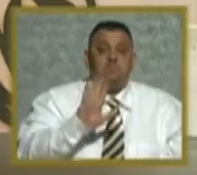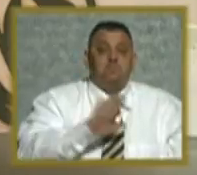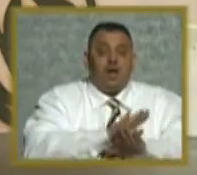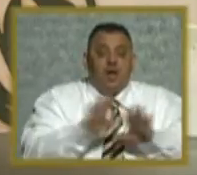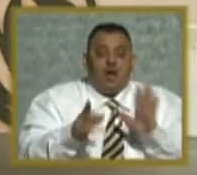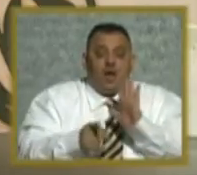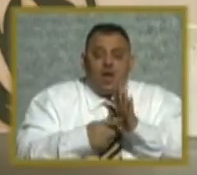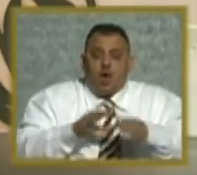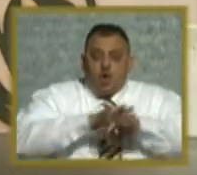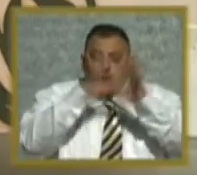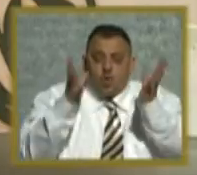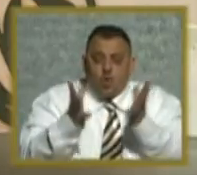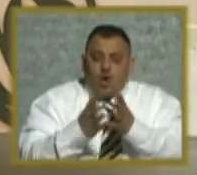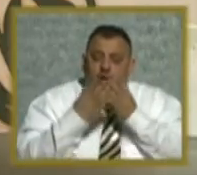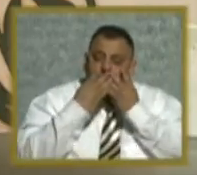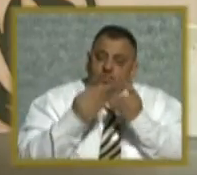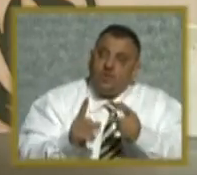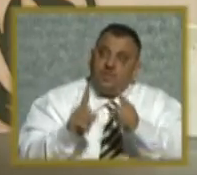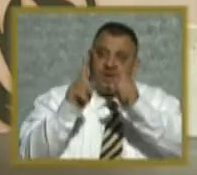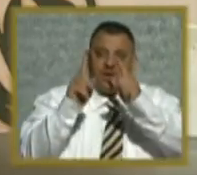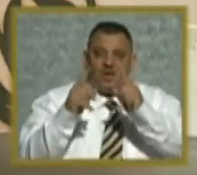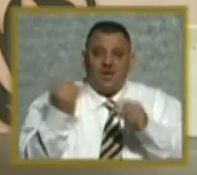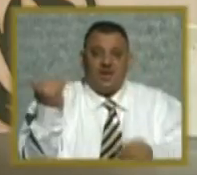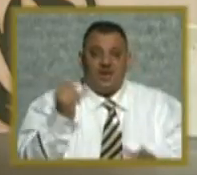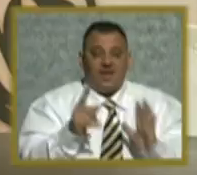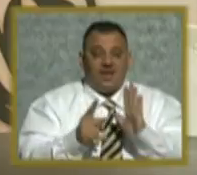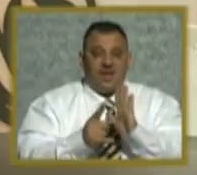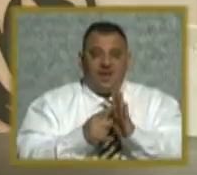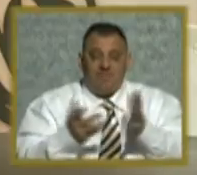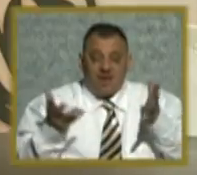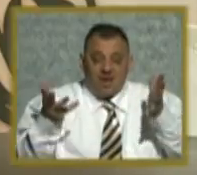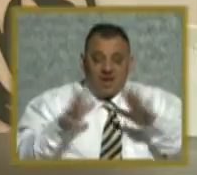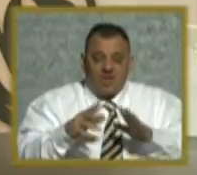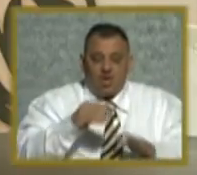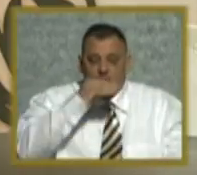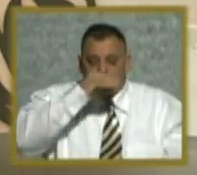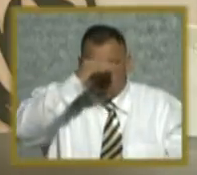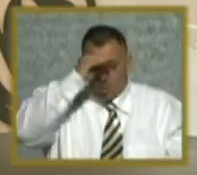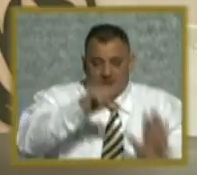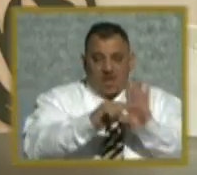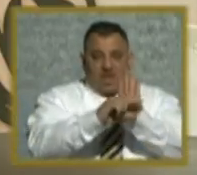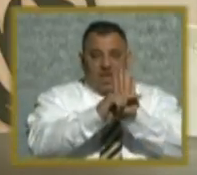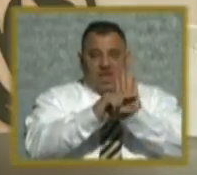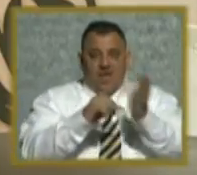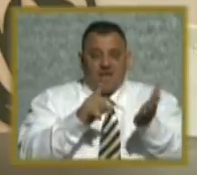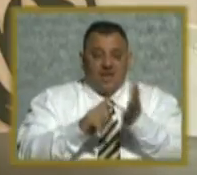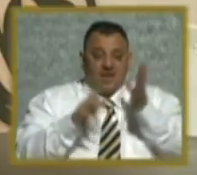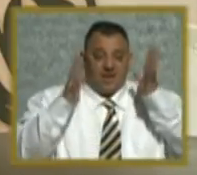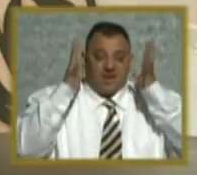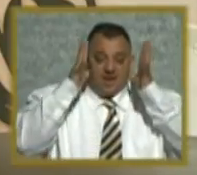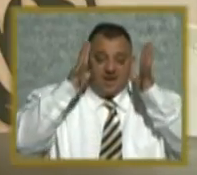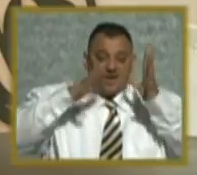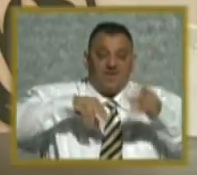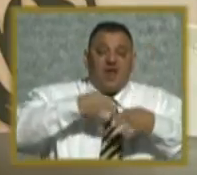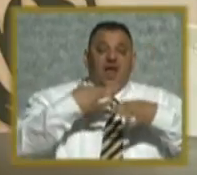عبادتك كلها لله. وهذا نظائره كثيرة في القرآن، مثل قول الله تعالى قل إن صلاتي